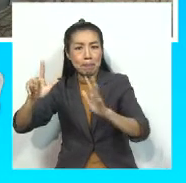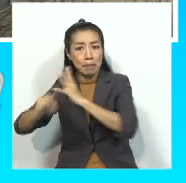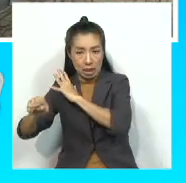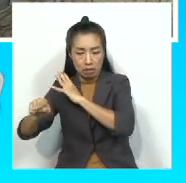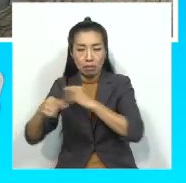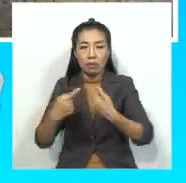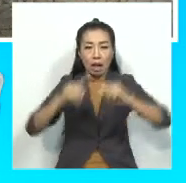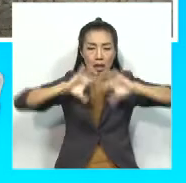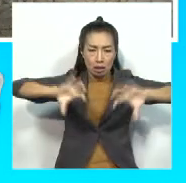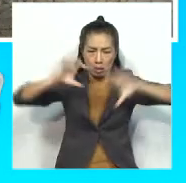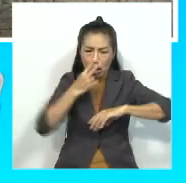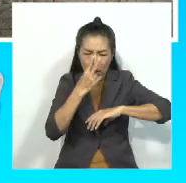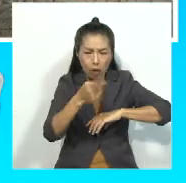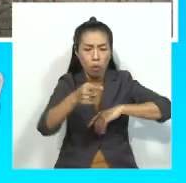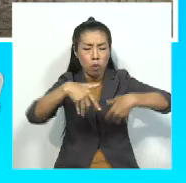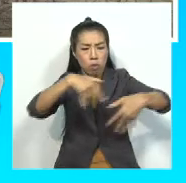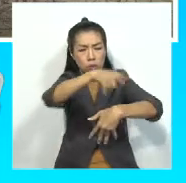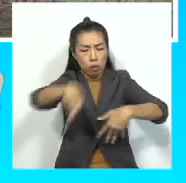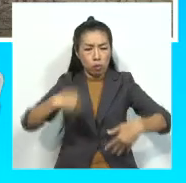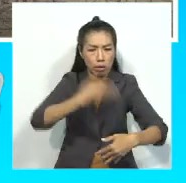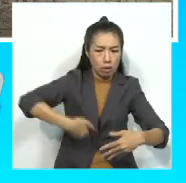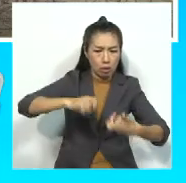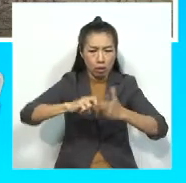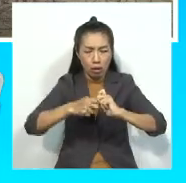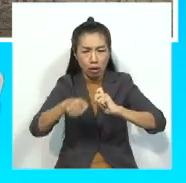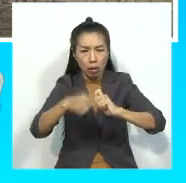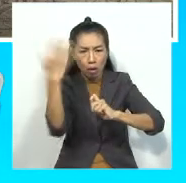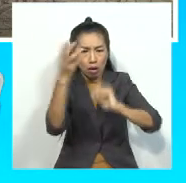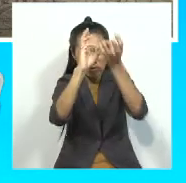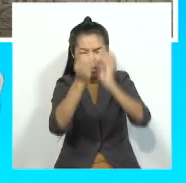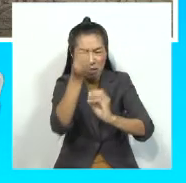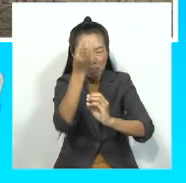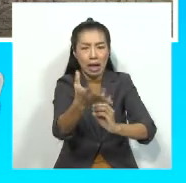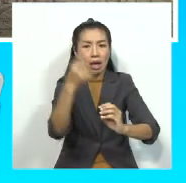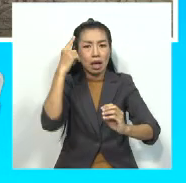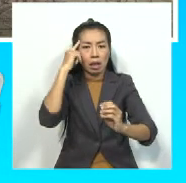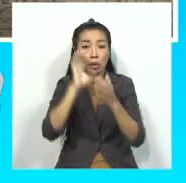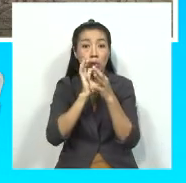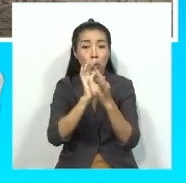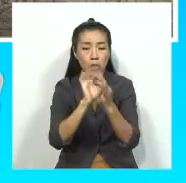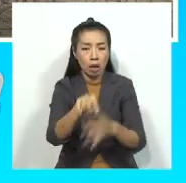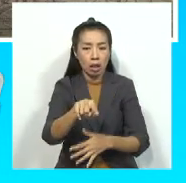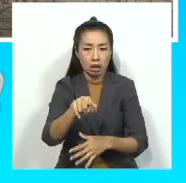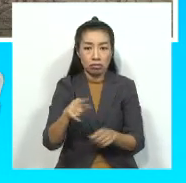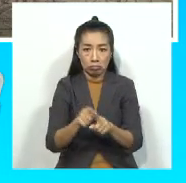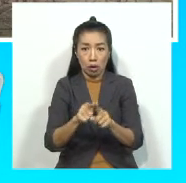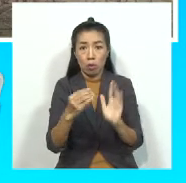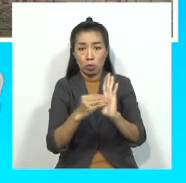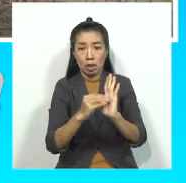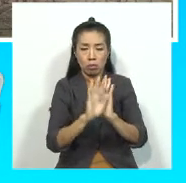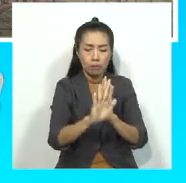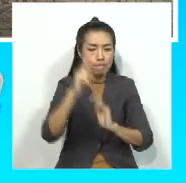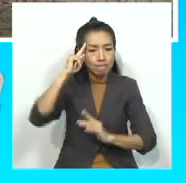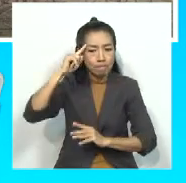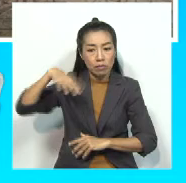สำคัญในเรื่องของปัญหาสุขภาพในเรื่องของปัญหาฝุ่นละอองในอากาศ ของประชาชนตรงนี้นะครับในกรุงเทพมหานครเนี่ยท